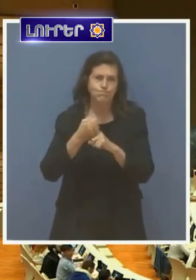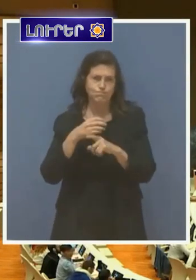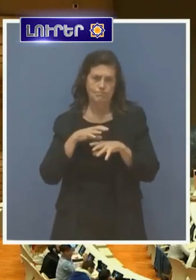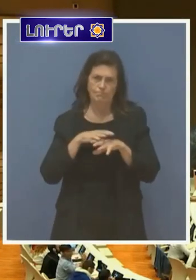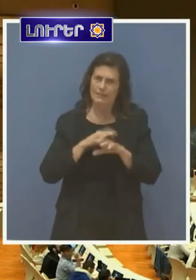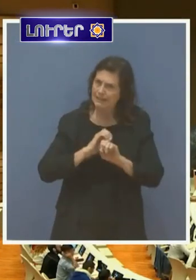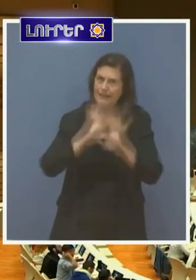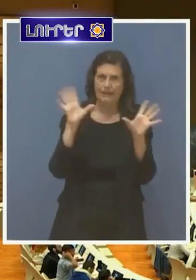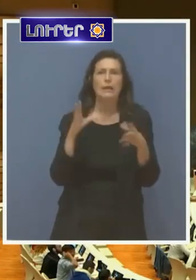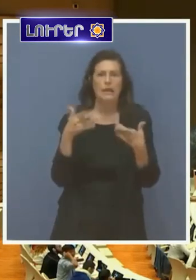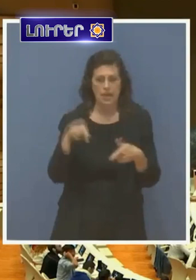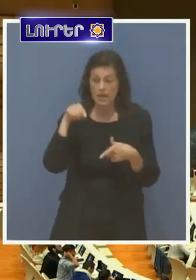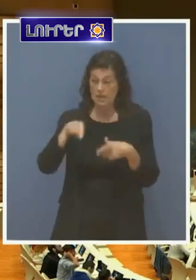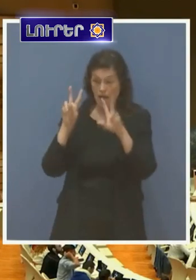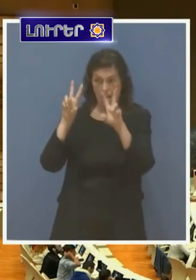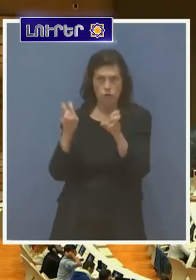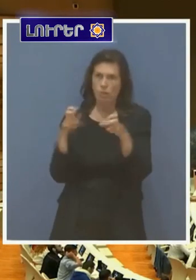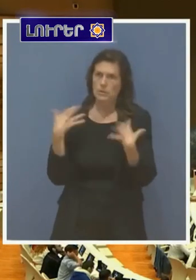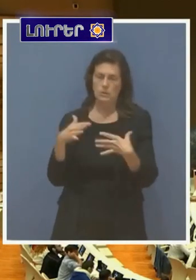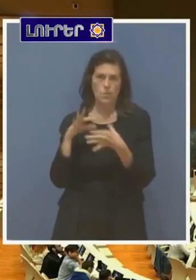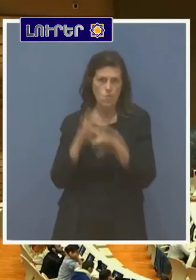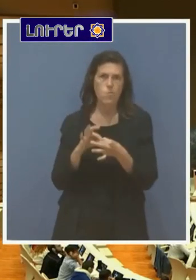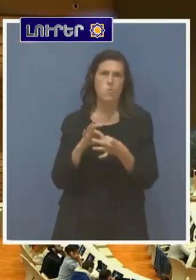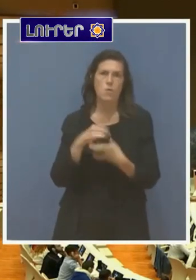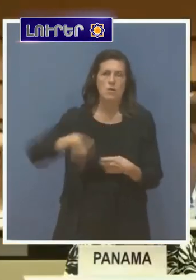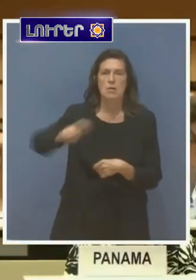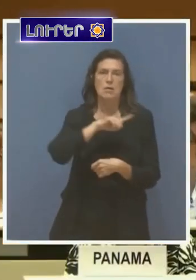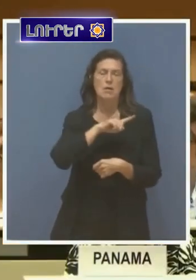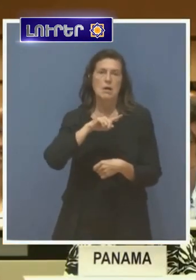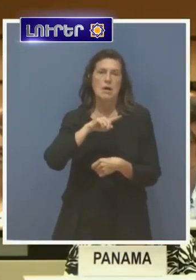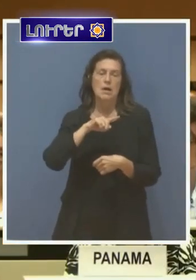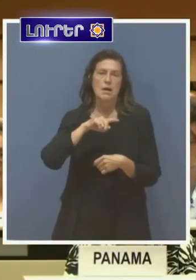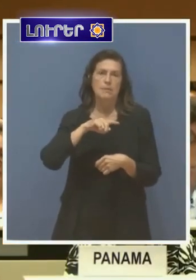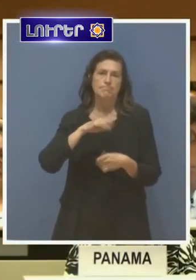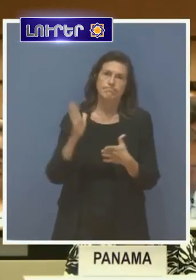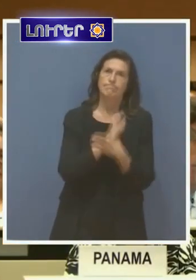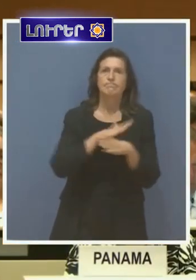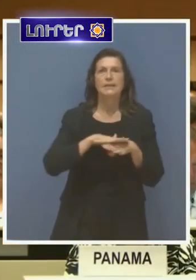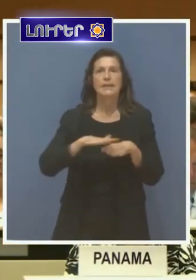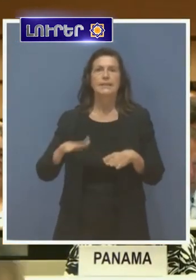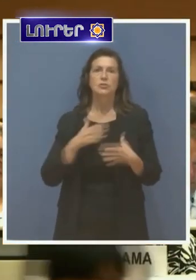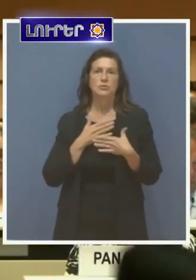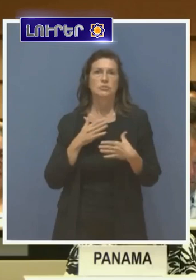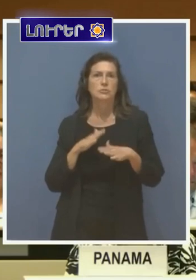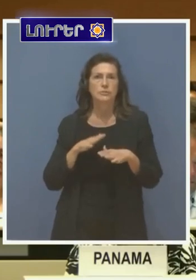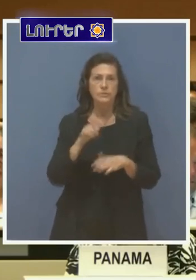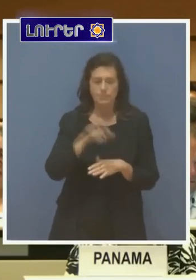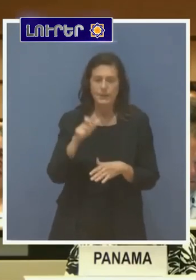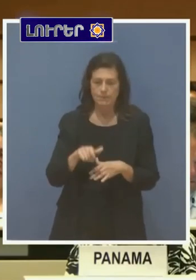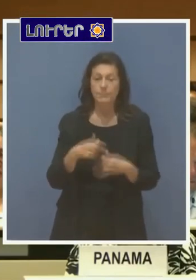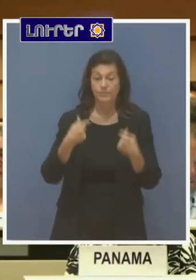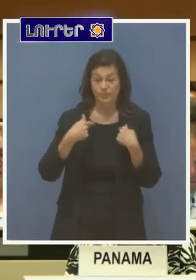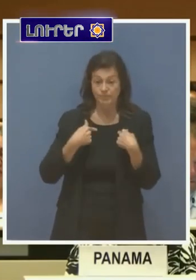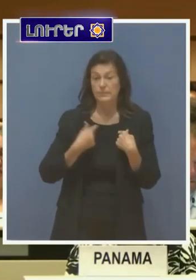մերձավոր արևելքն հրգիզելու համար։ Սա հանգեցնելու է ողջ բնիկ բնակչության ոչնչացումին, ուստի իմ պարտքս է հրավիրել միջազգային